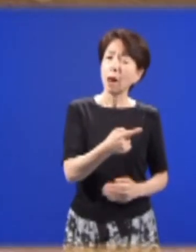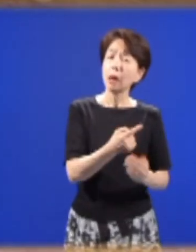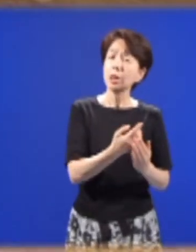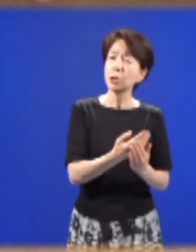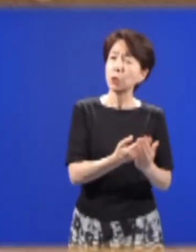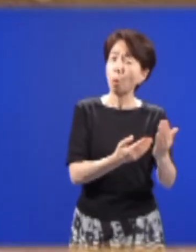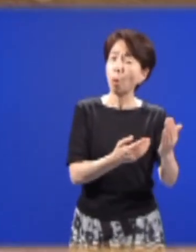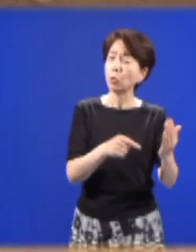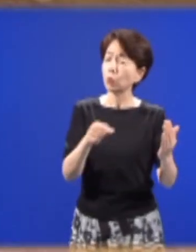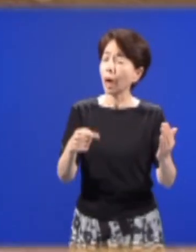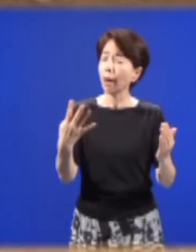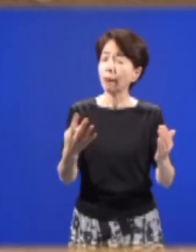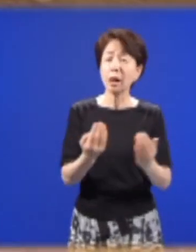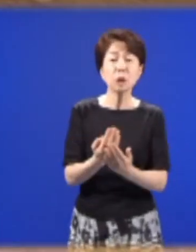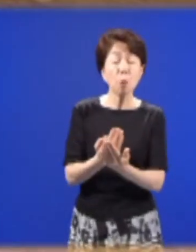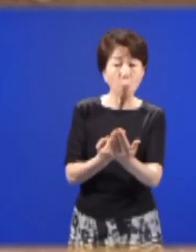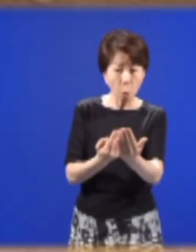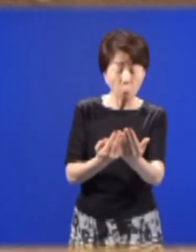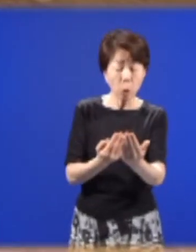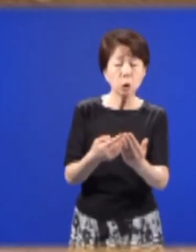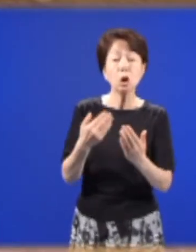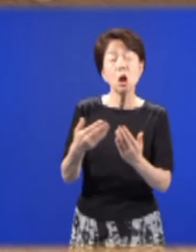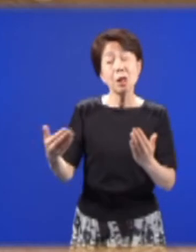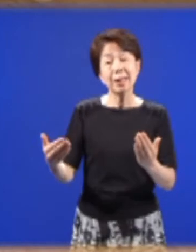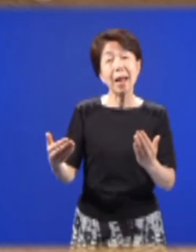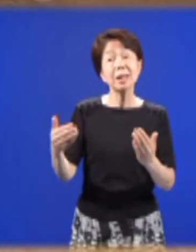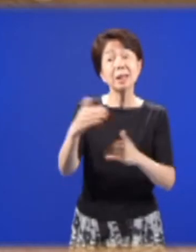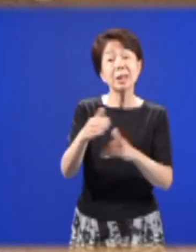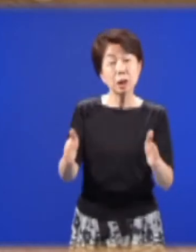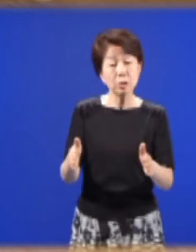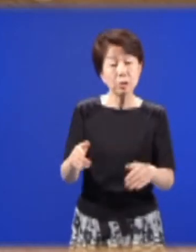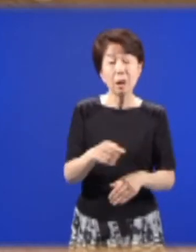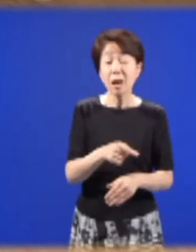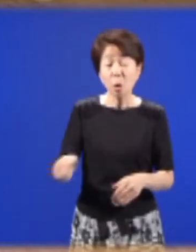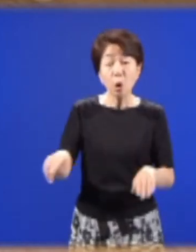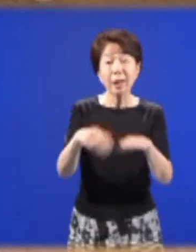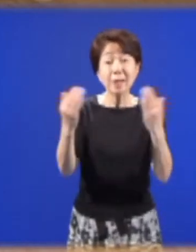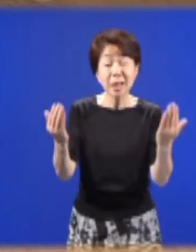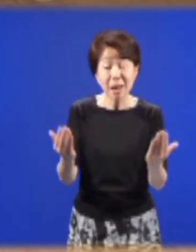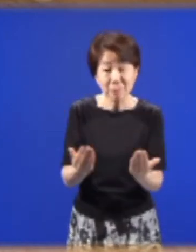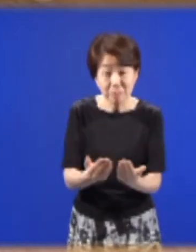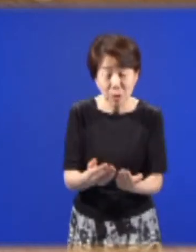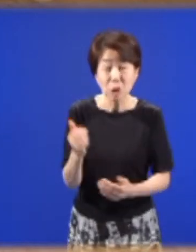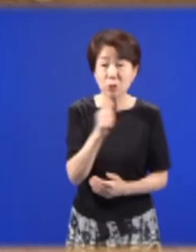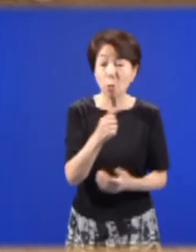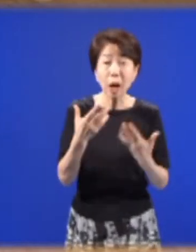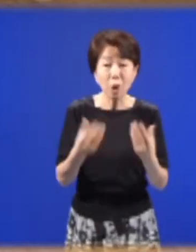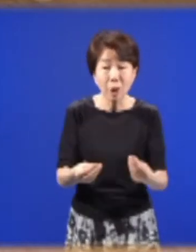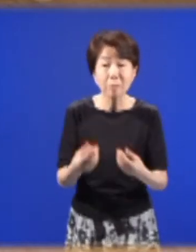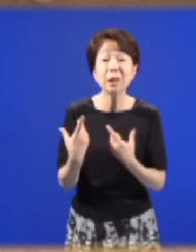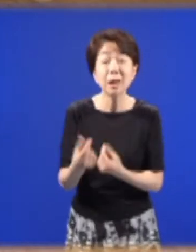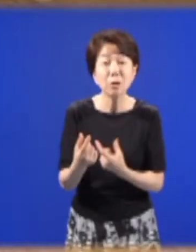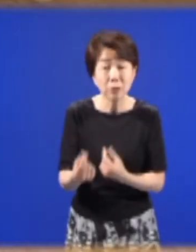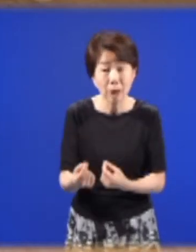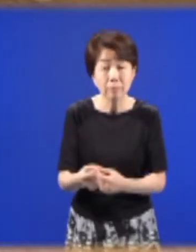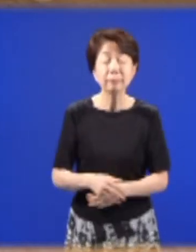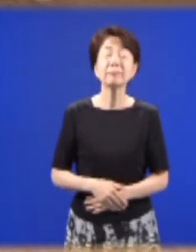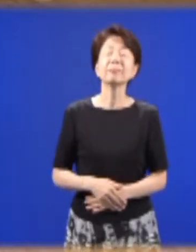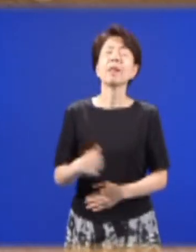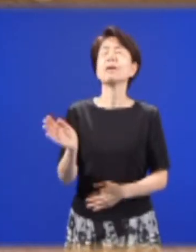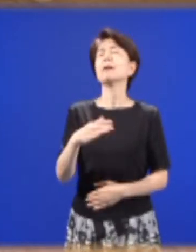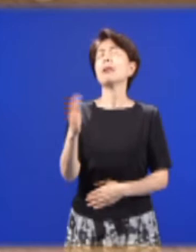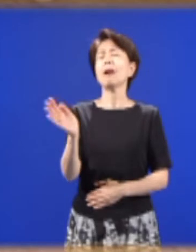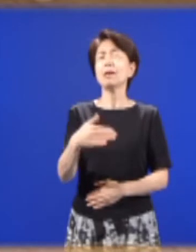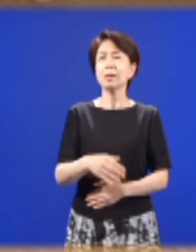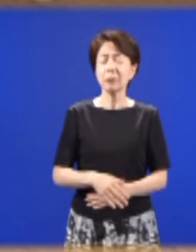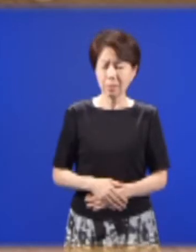第1ホールから第4ホール、展示室と、これで文化会館の施設は全部紹介しましたよね。 い